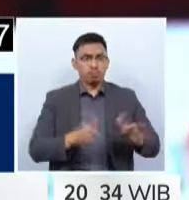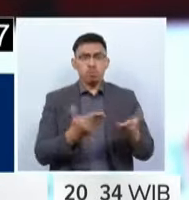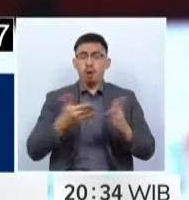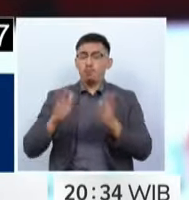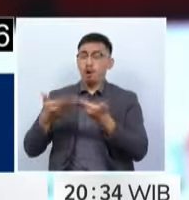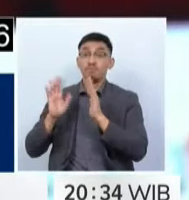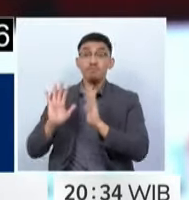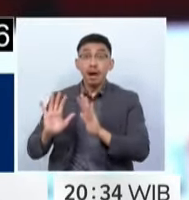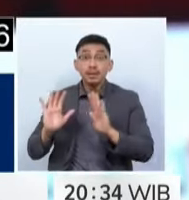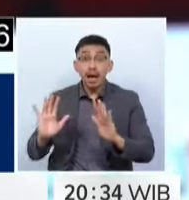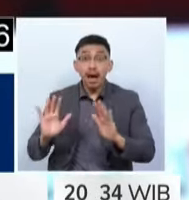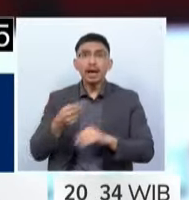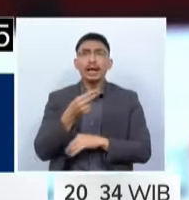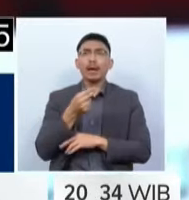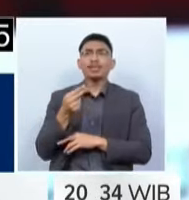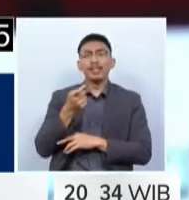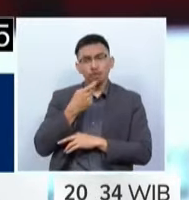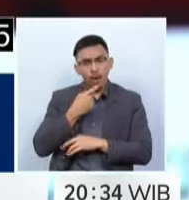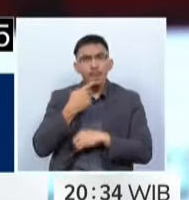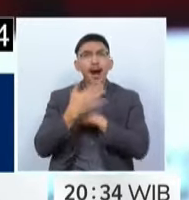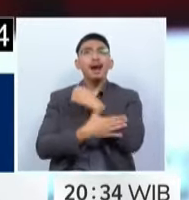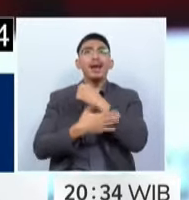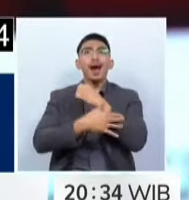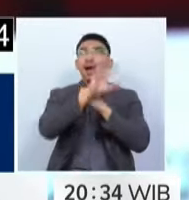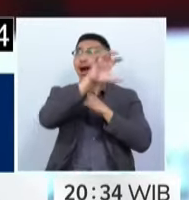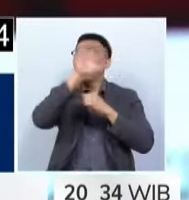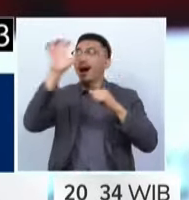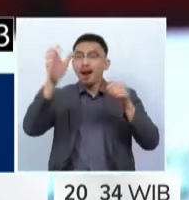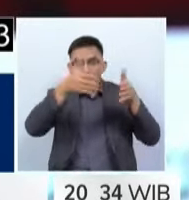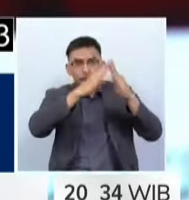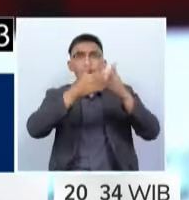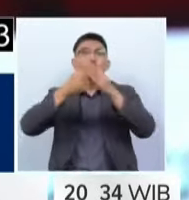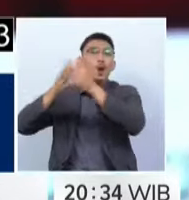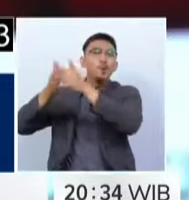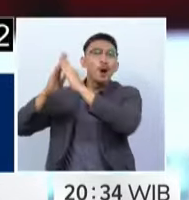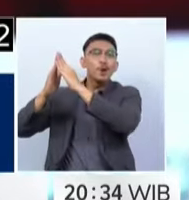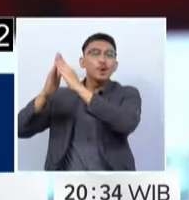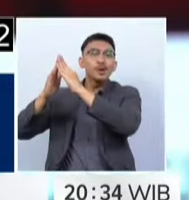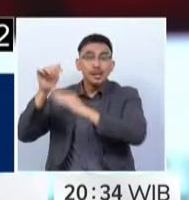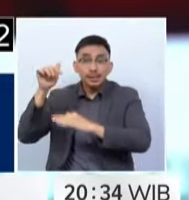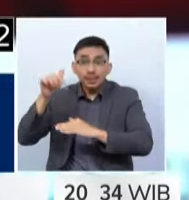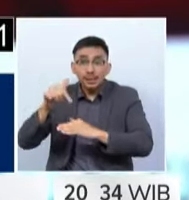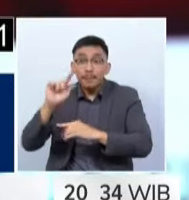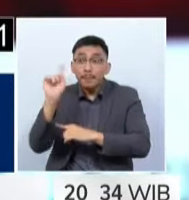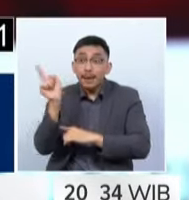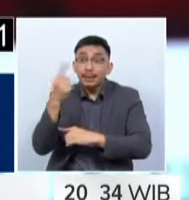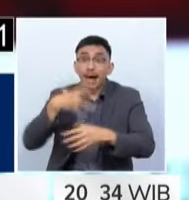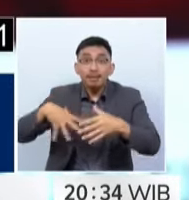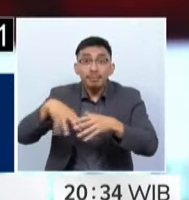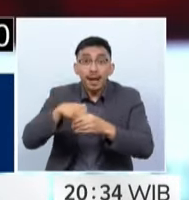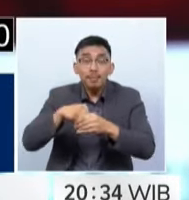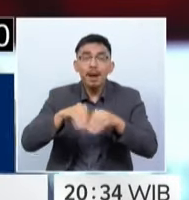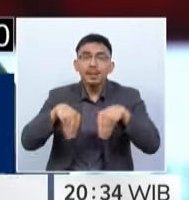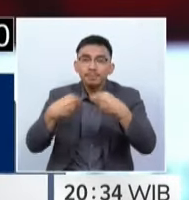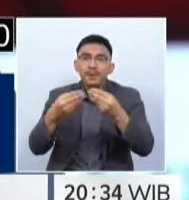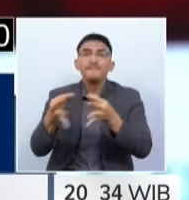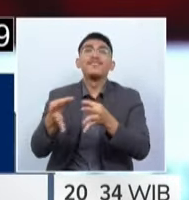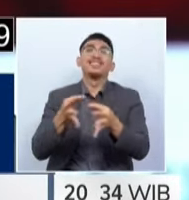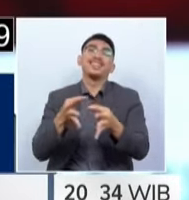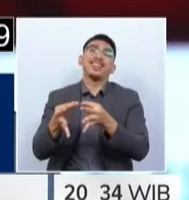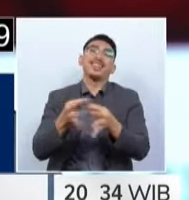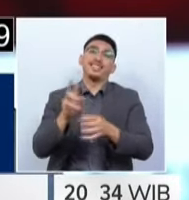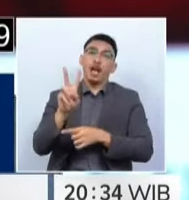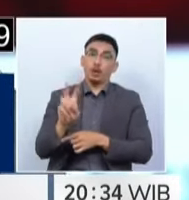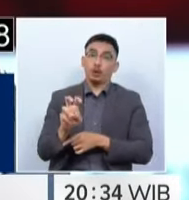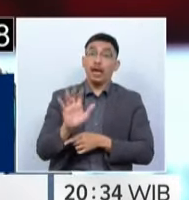kuliner Indonesia di berbagai tempat dan itu siapa negara yang ada di belakangnya negara yang fasilitasi dengan begitu maka swasta